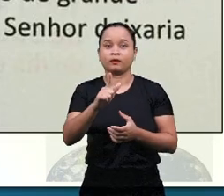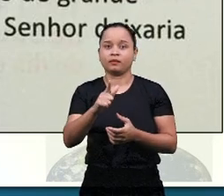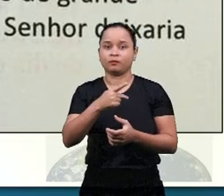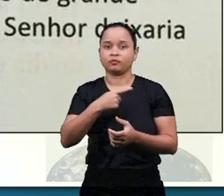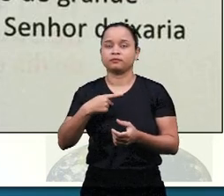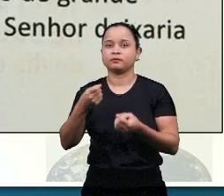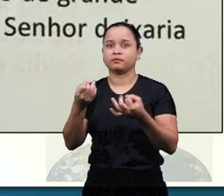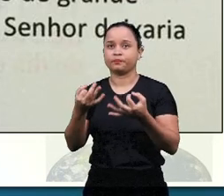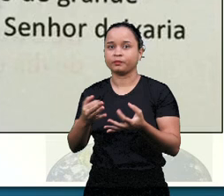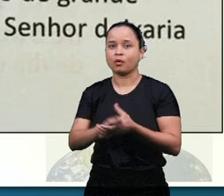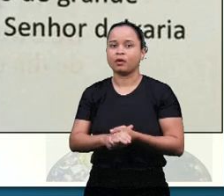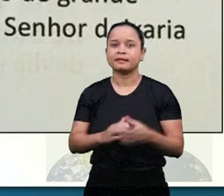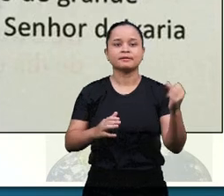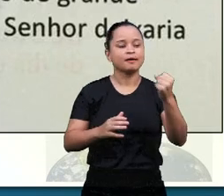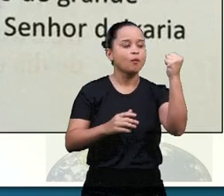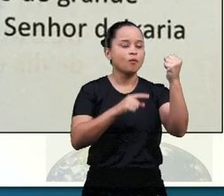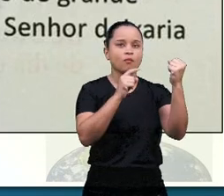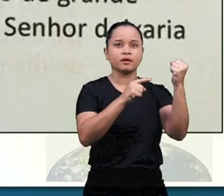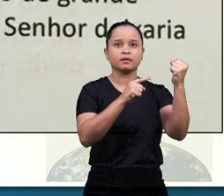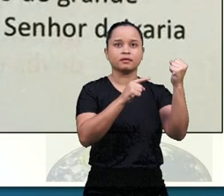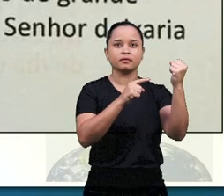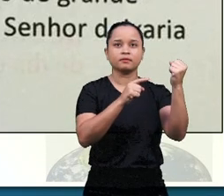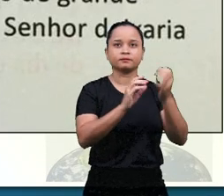Saül était un homme,